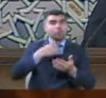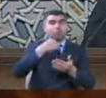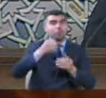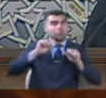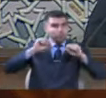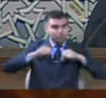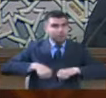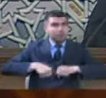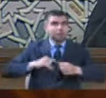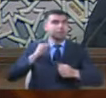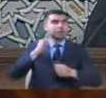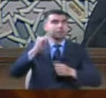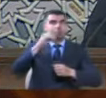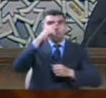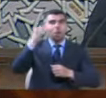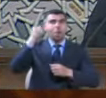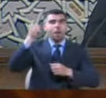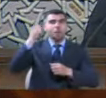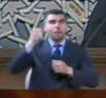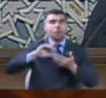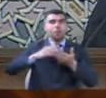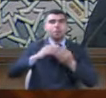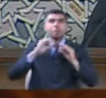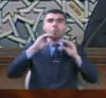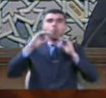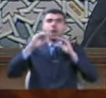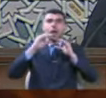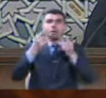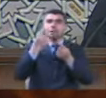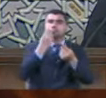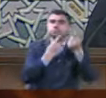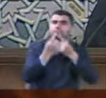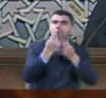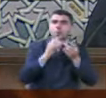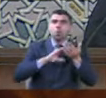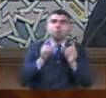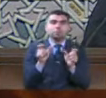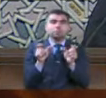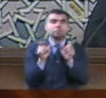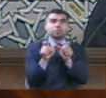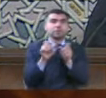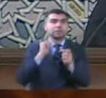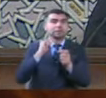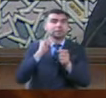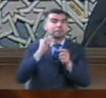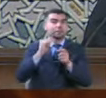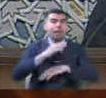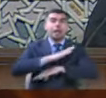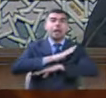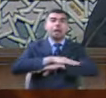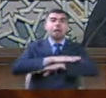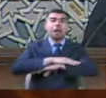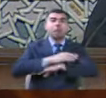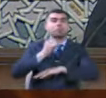ذلك الفضاء الوطني والمؤسسات للنقاش العمومي وتأطيره في إطار من الاحترام